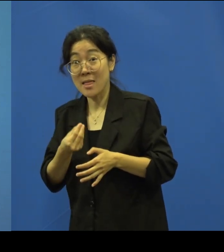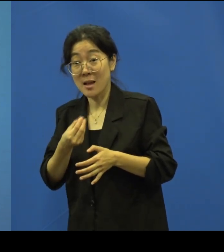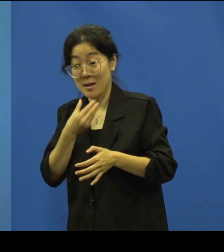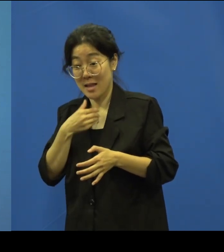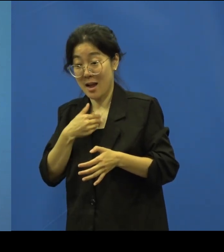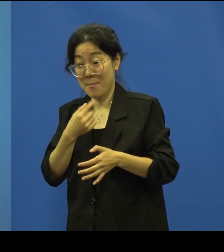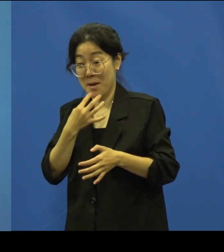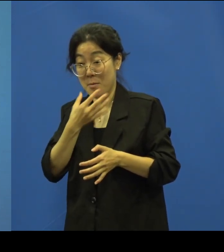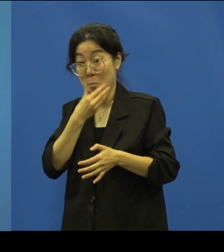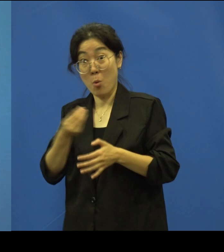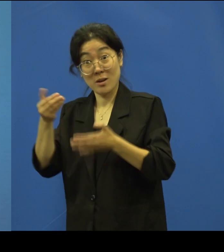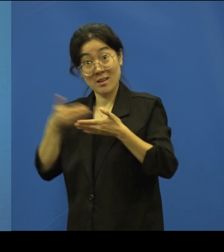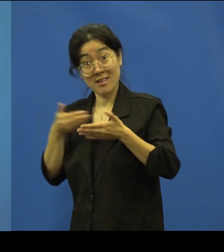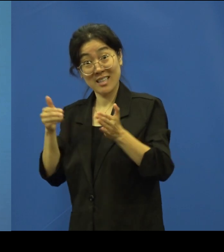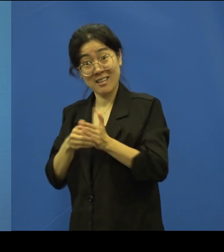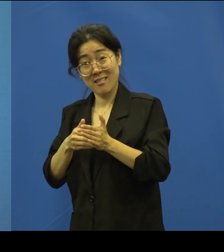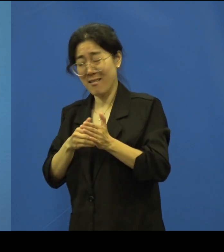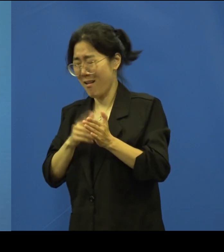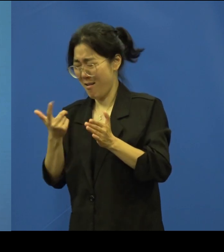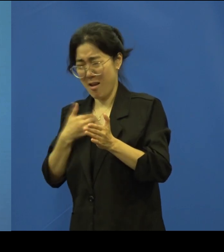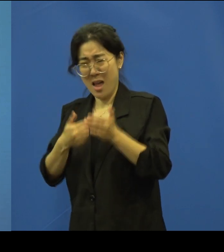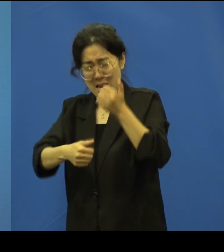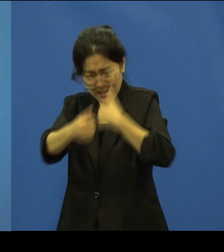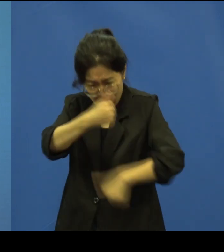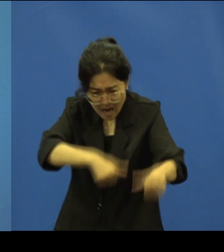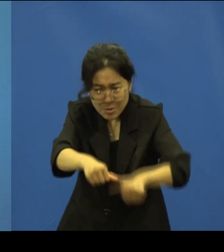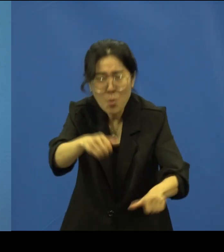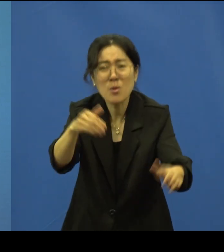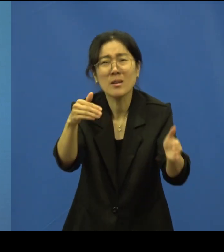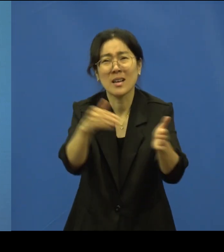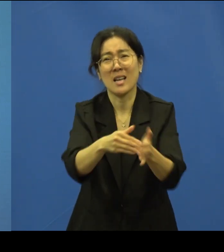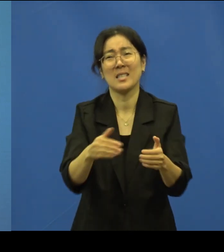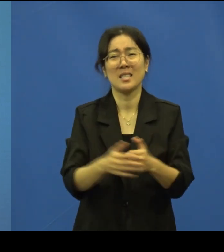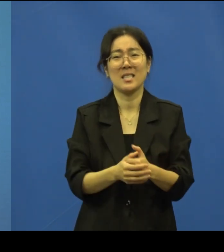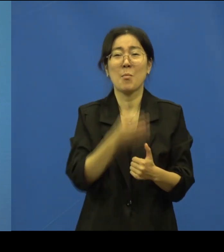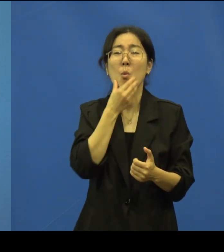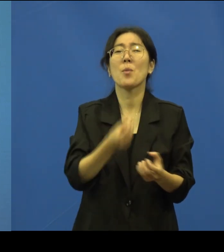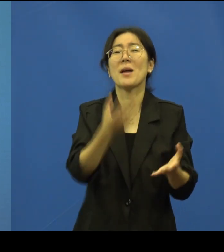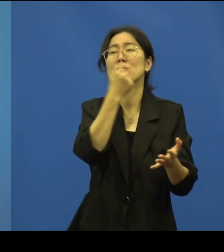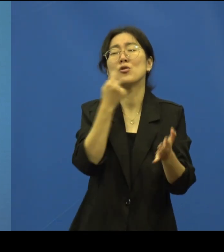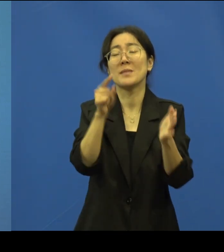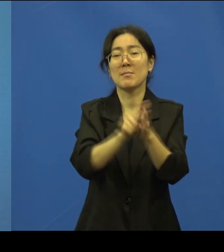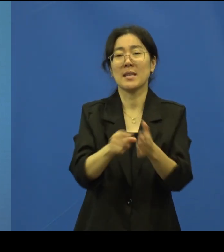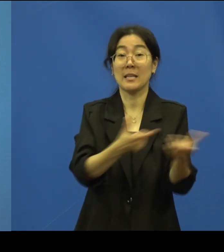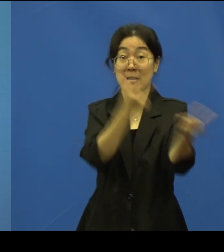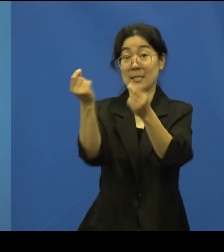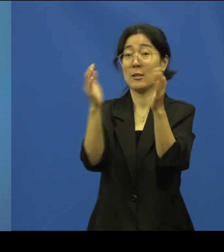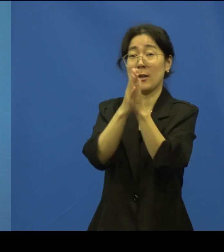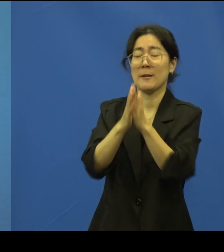복을 받게 될 줄로 믿습니다. 하나님 아버지, 감사합니다.